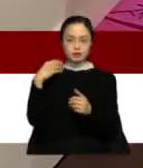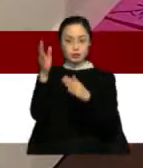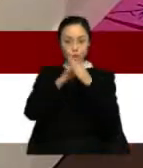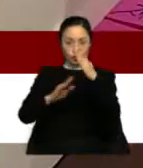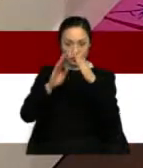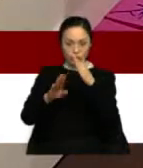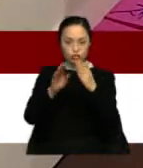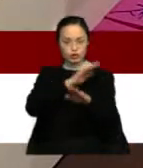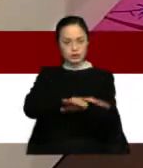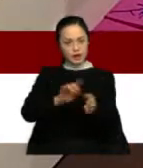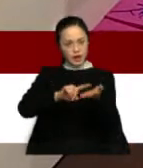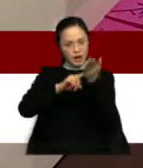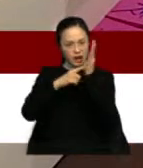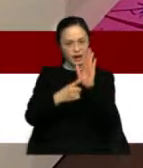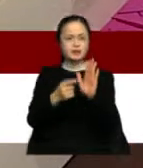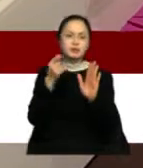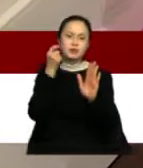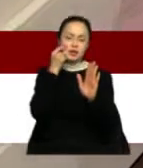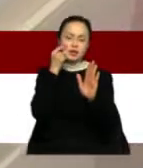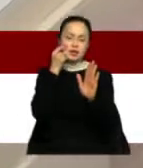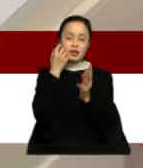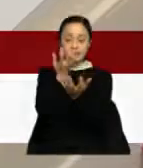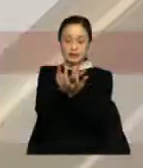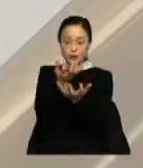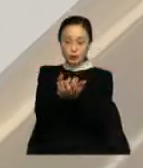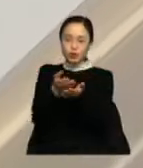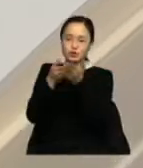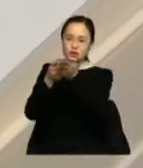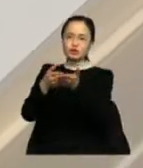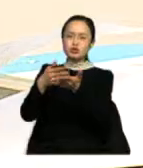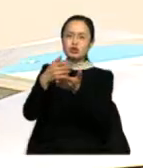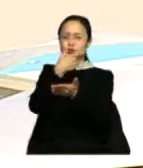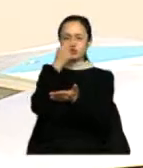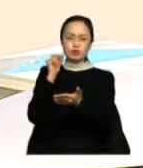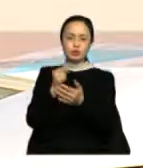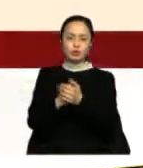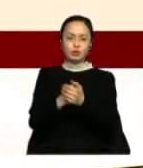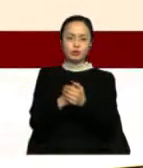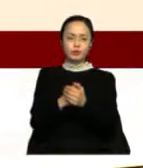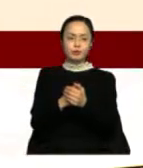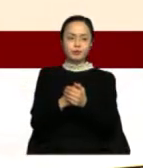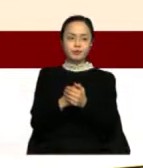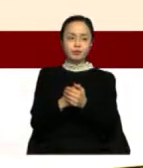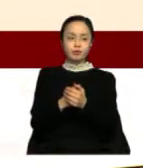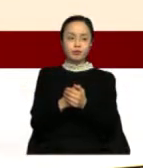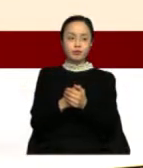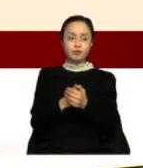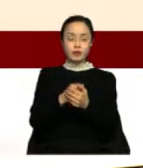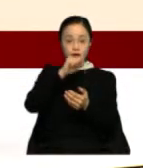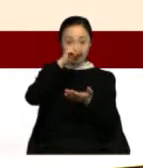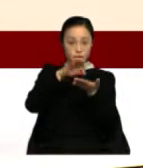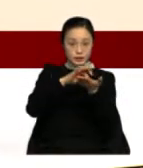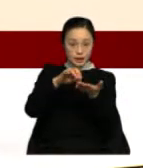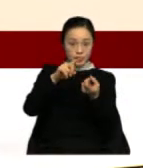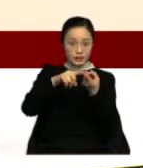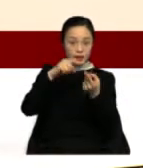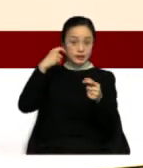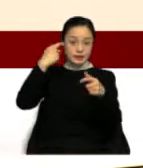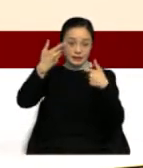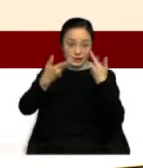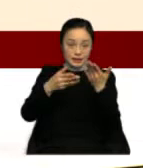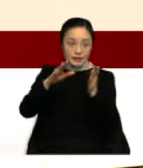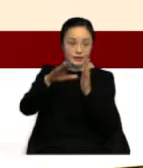미루거나 정례회가 임박해 자료 제출을 하고 있다는 설명입니다. 결국은 그에 대한 질의를 하면 이